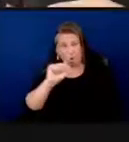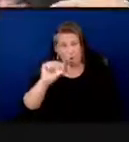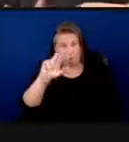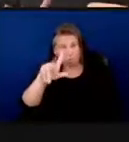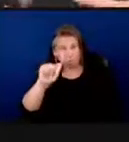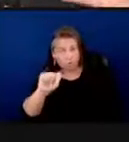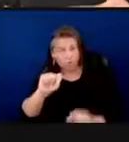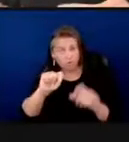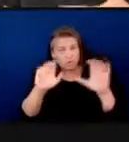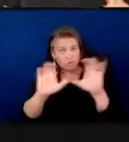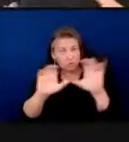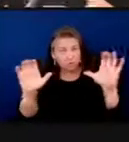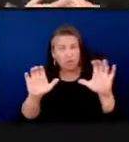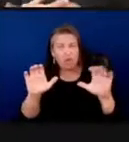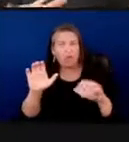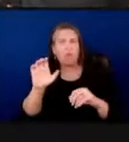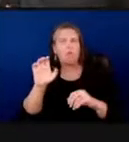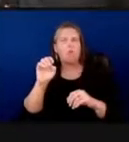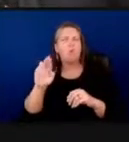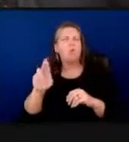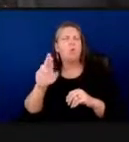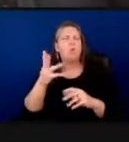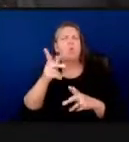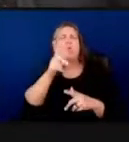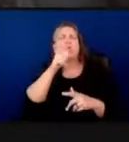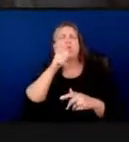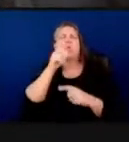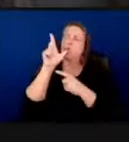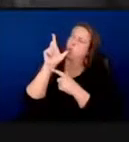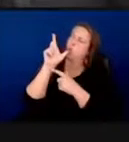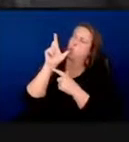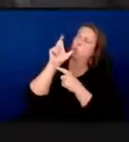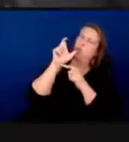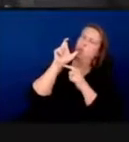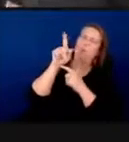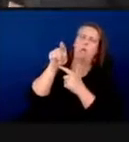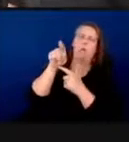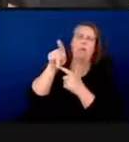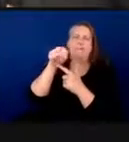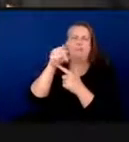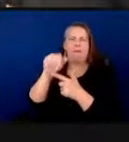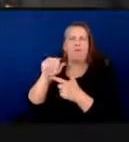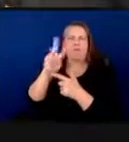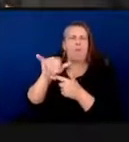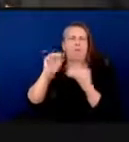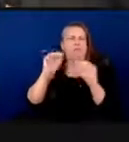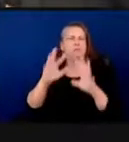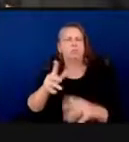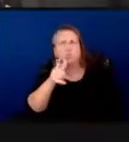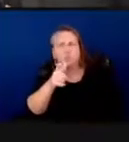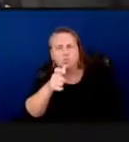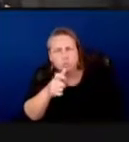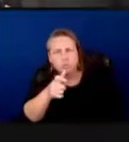je, walimu ambao wanatoa mafunzo wana vyeti vinavyohitajika?